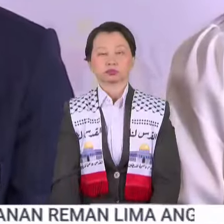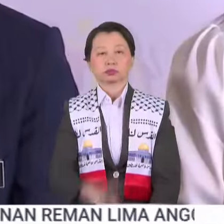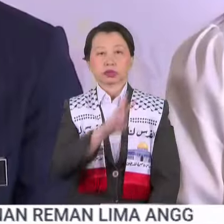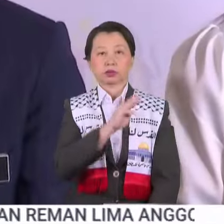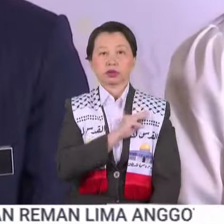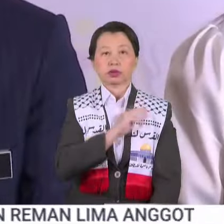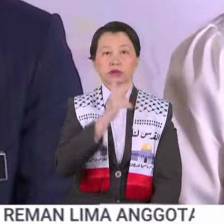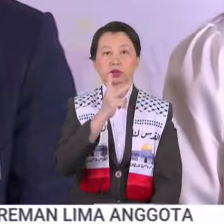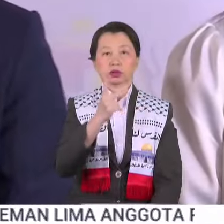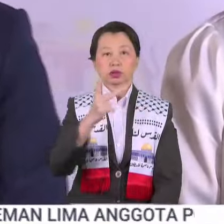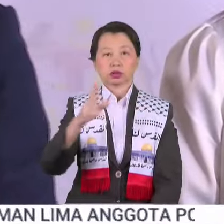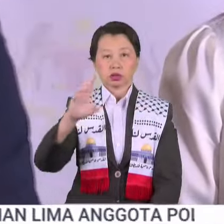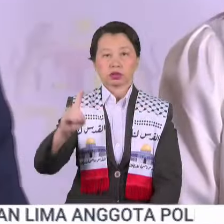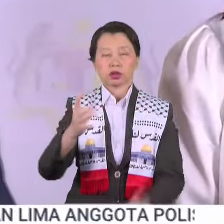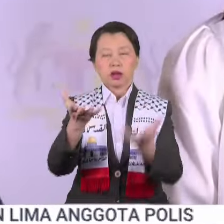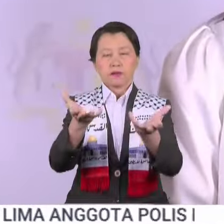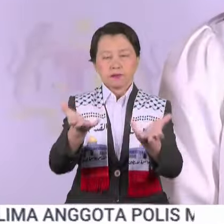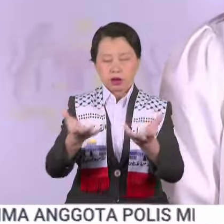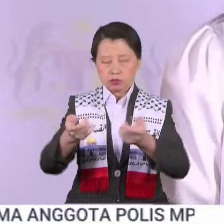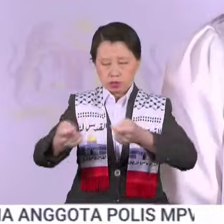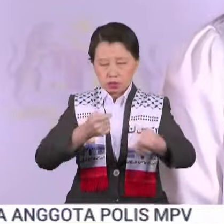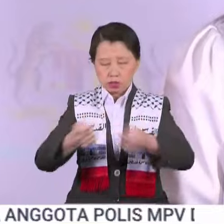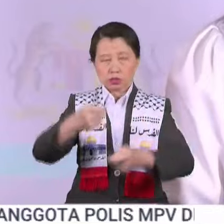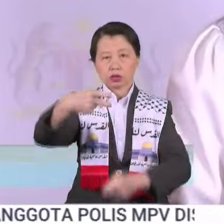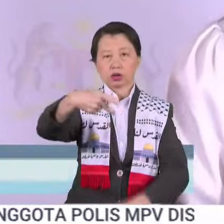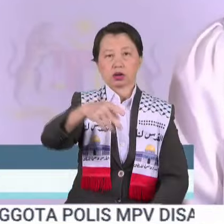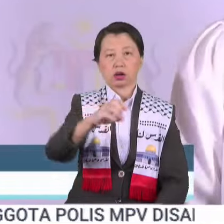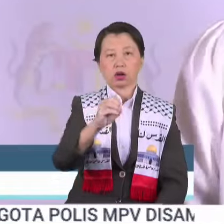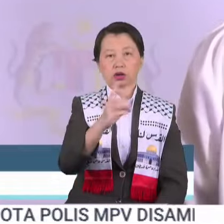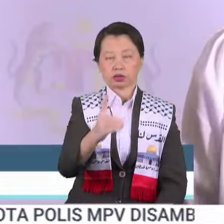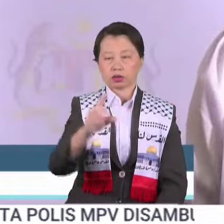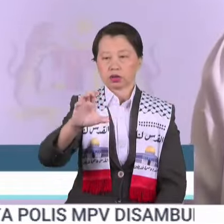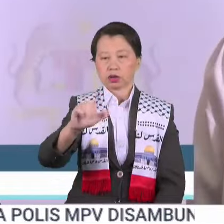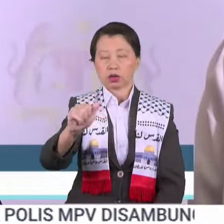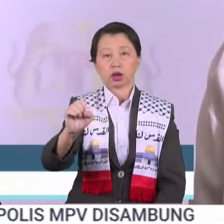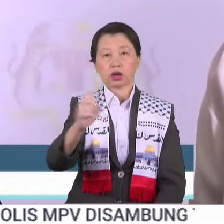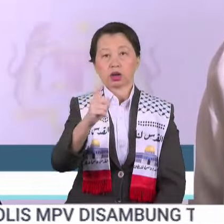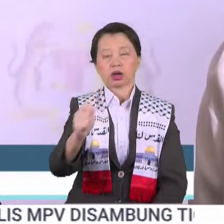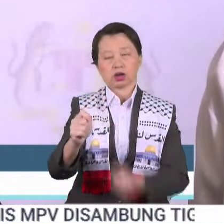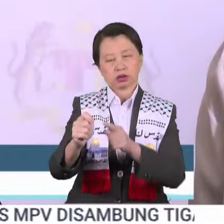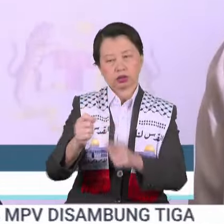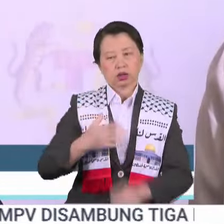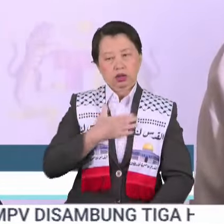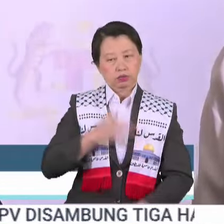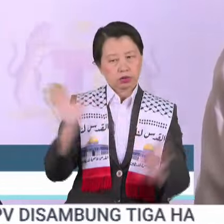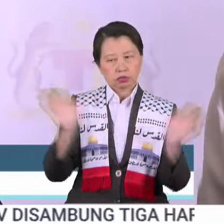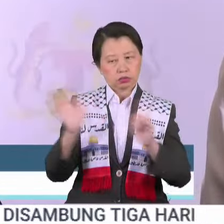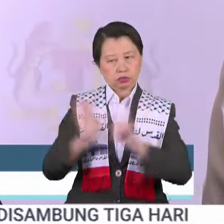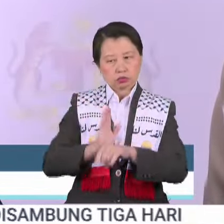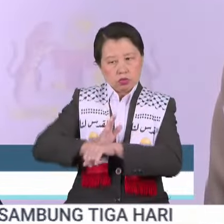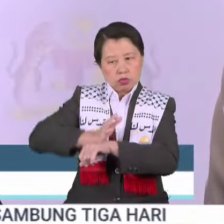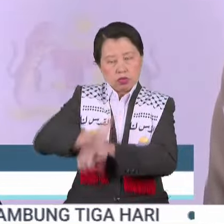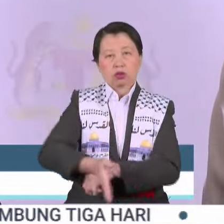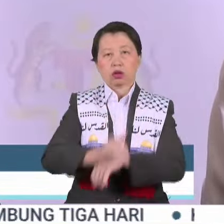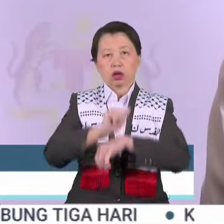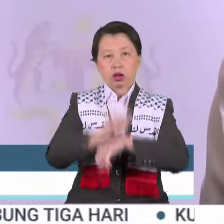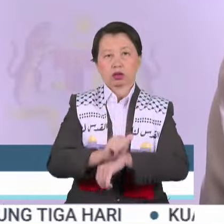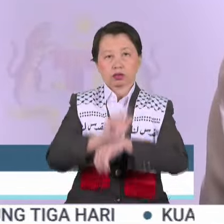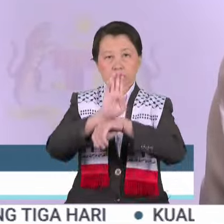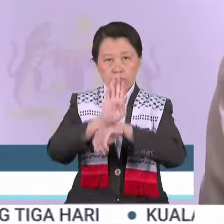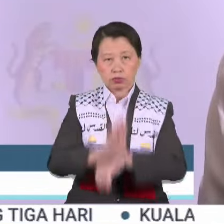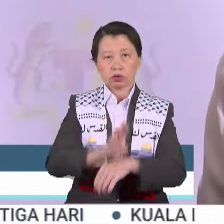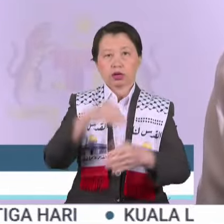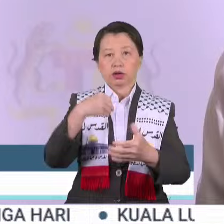Menteri Komunikasi Fahmi Fazil mahu pengendali platform audio siar podcast agar tidak melampaui batas adab dan